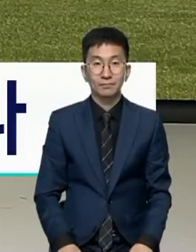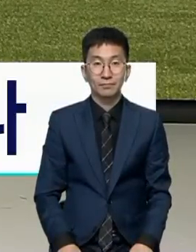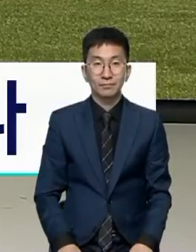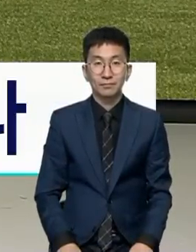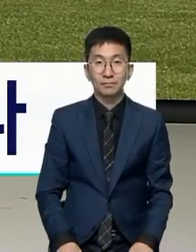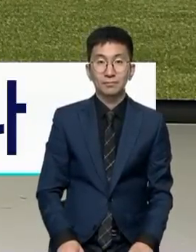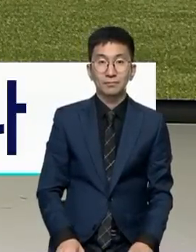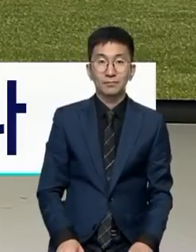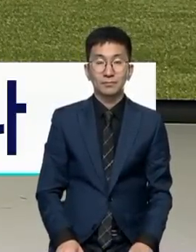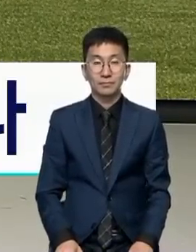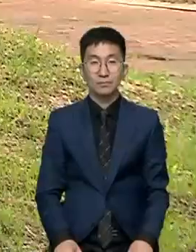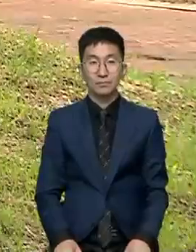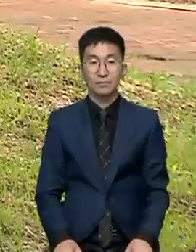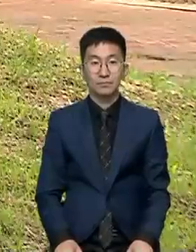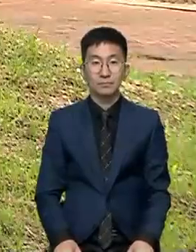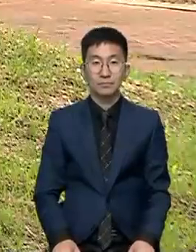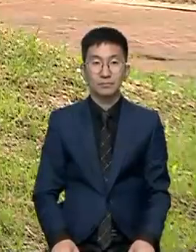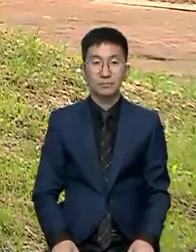전해드립니다.